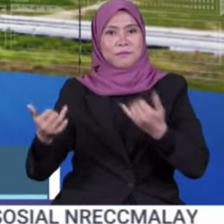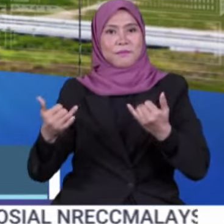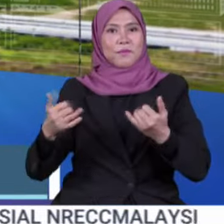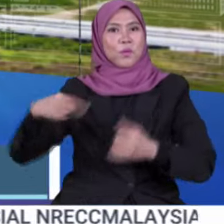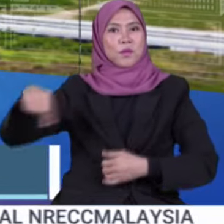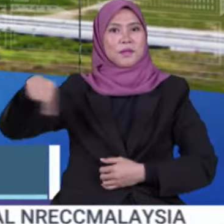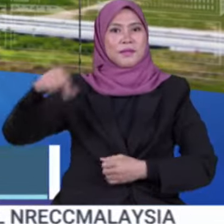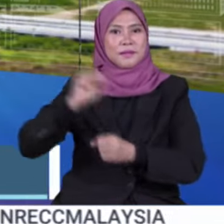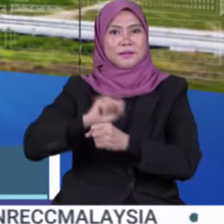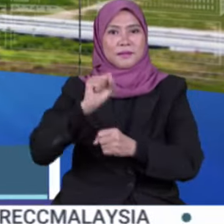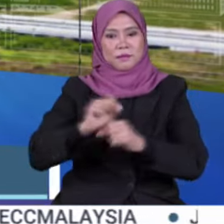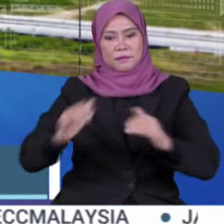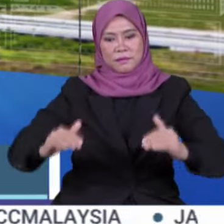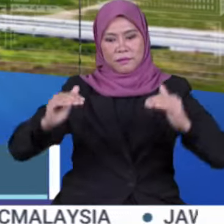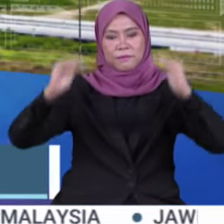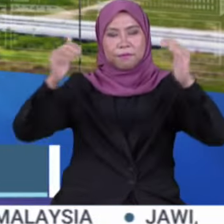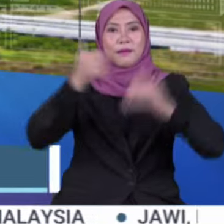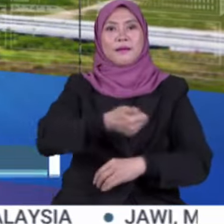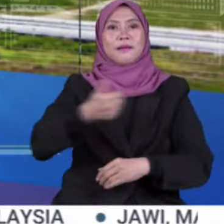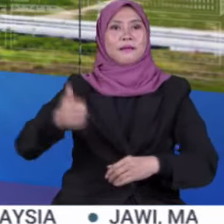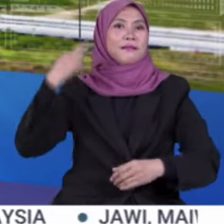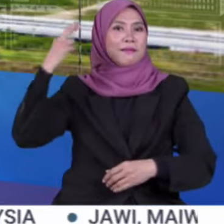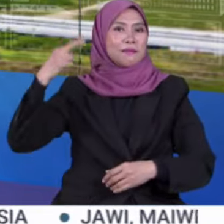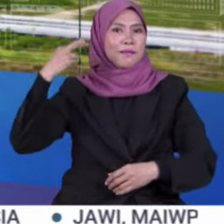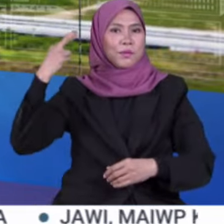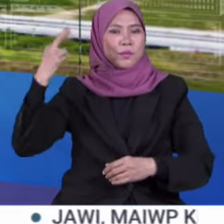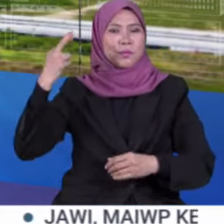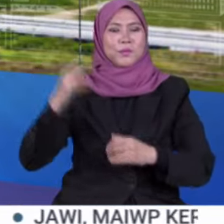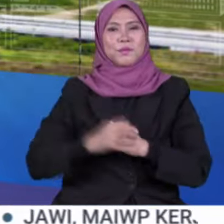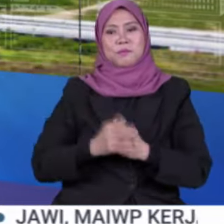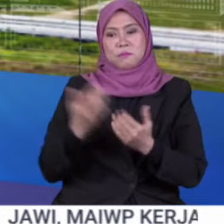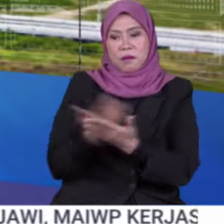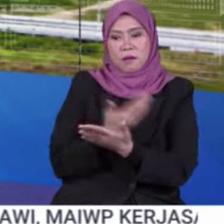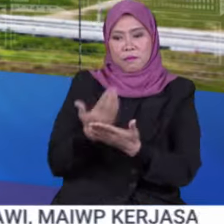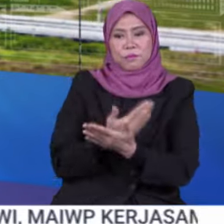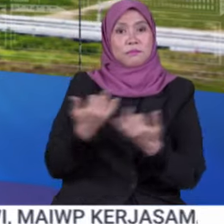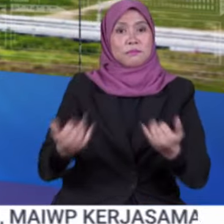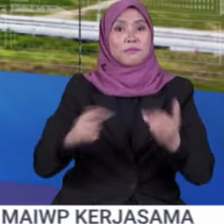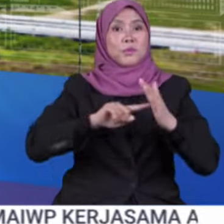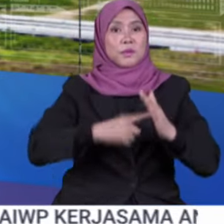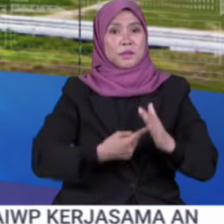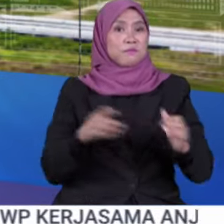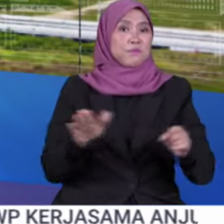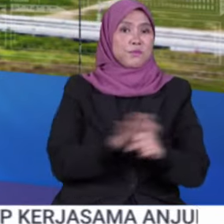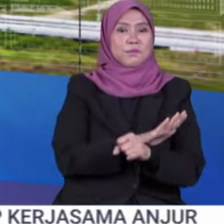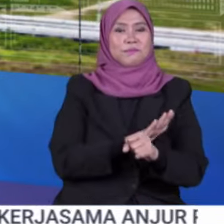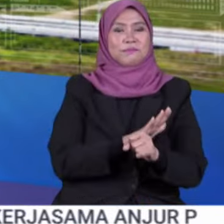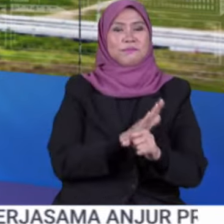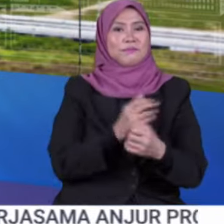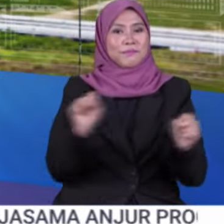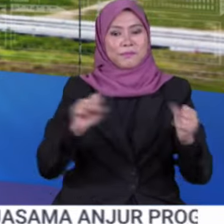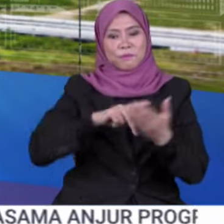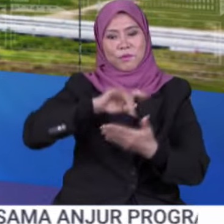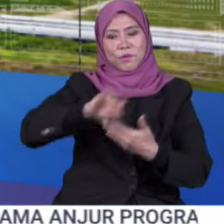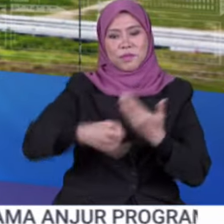apabila kerja-kerja naik taraf peralatan radio, sistem automasi yang baru kini beroperasi sepenuhnya. Projek